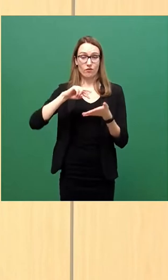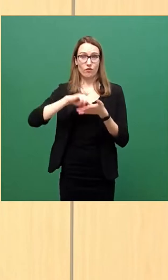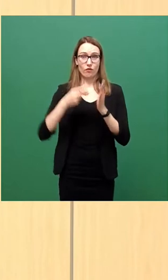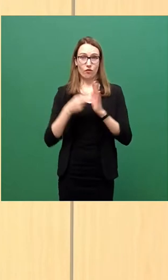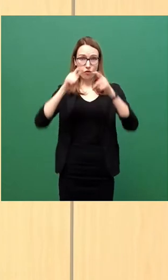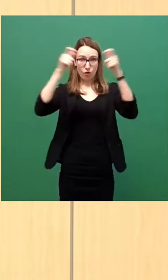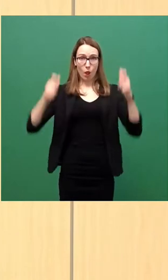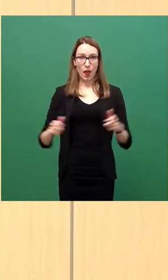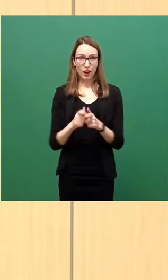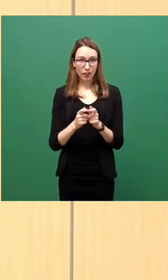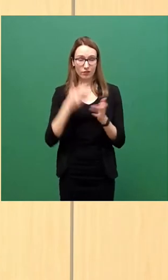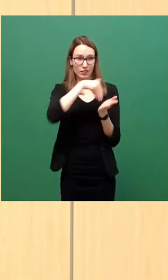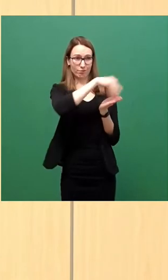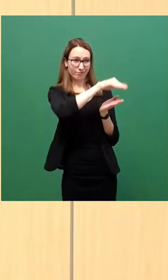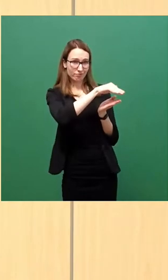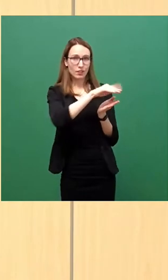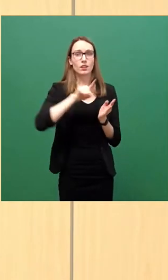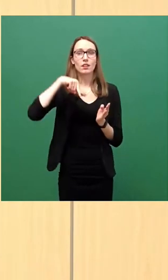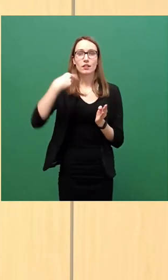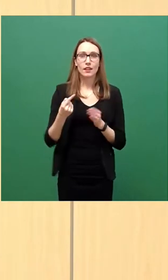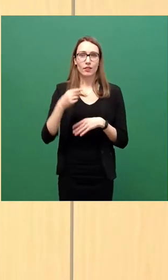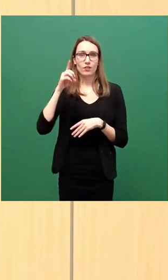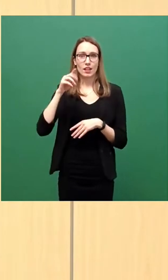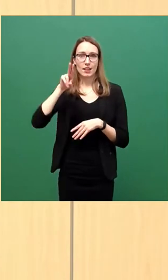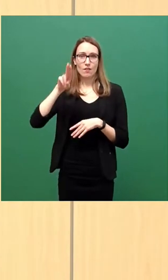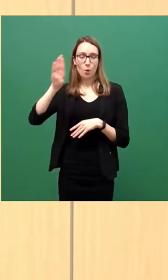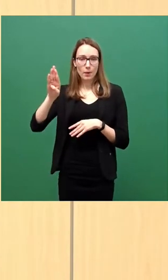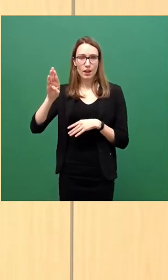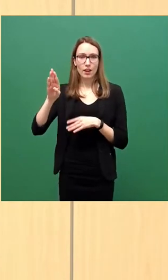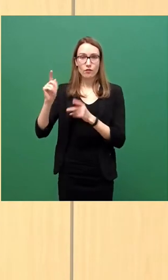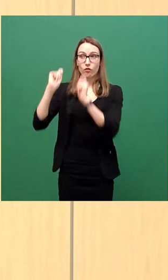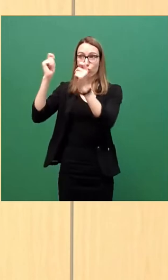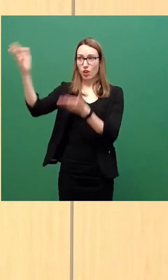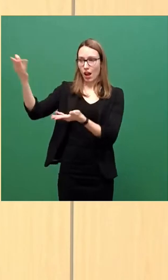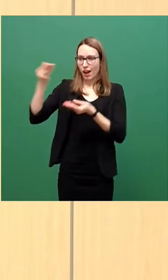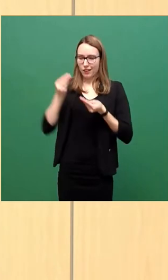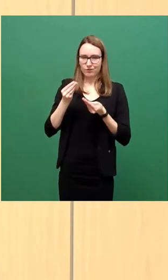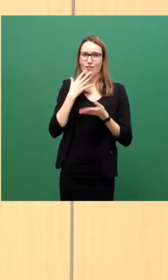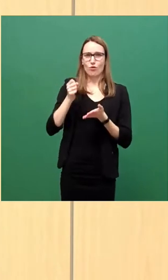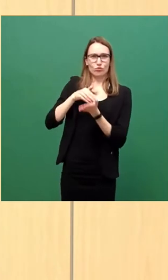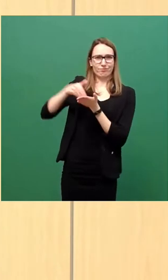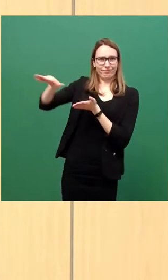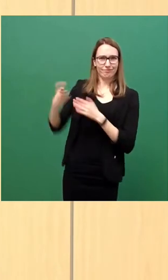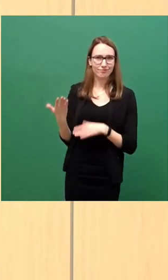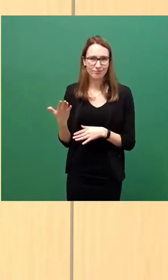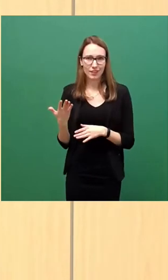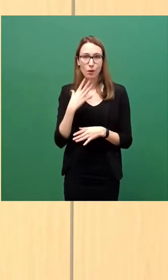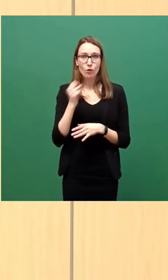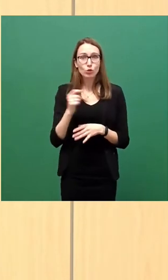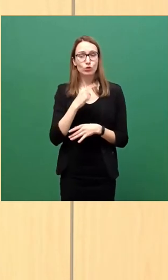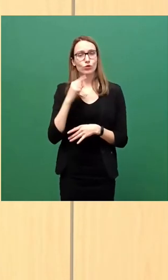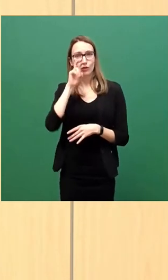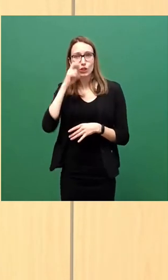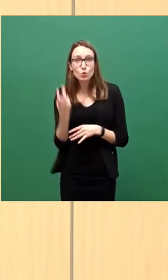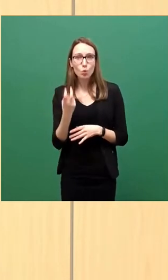die Innovation ab, die die DVB uns hier vorschlagen und die wir versuchen wollen. Denn Versuch macht klug